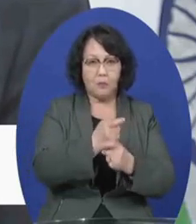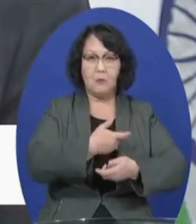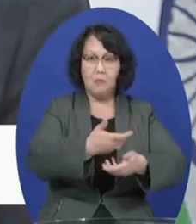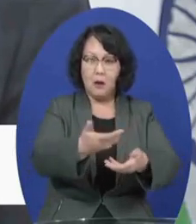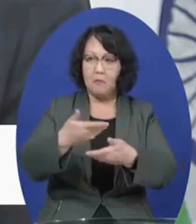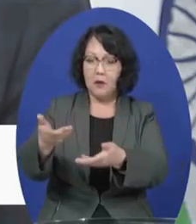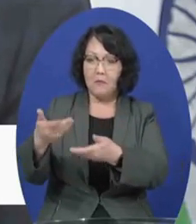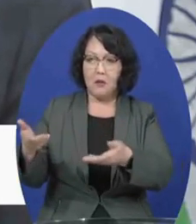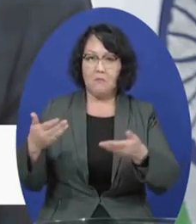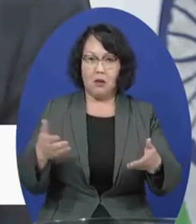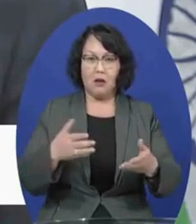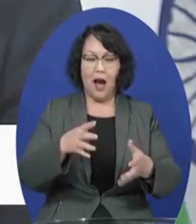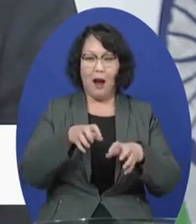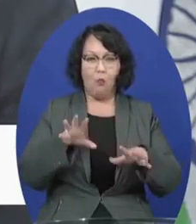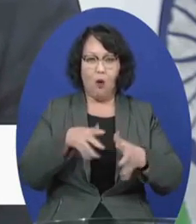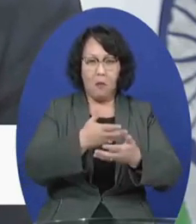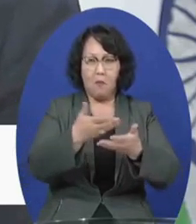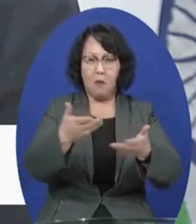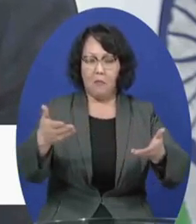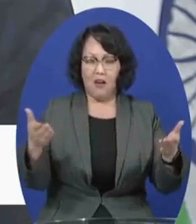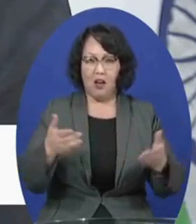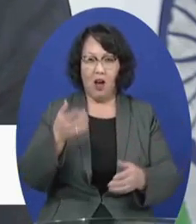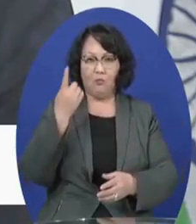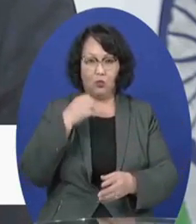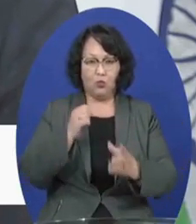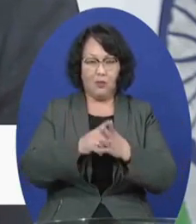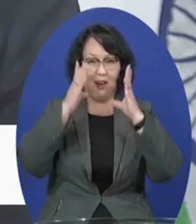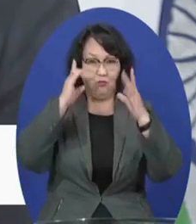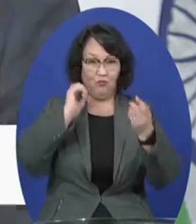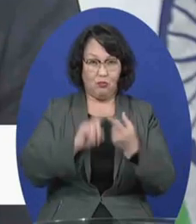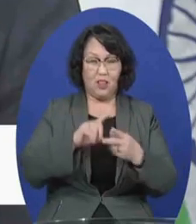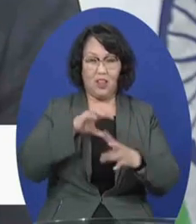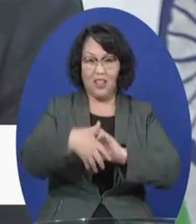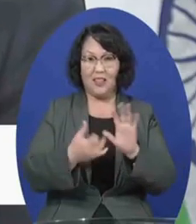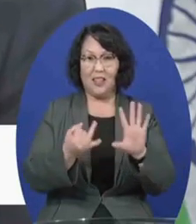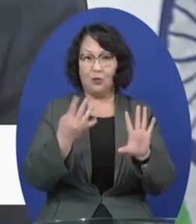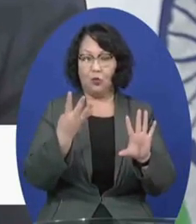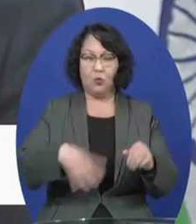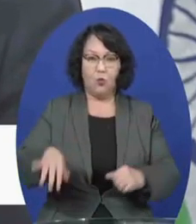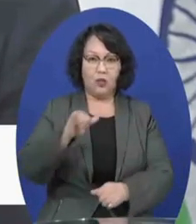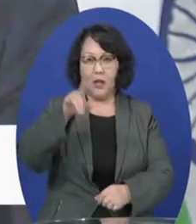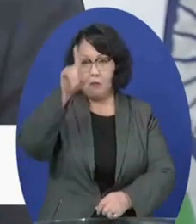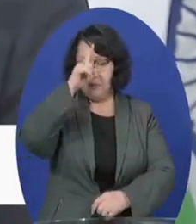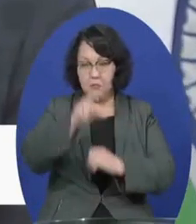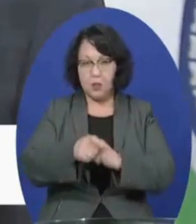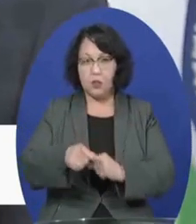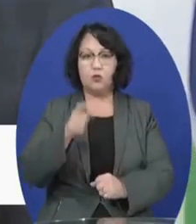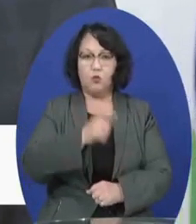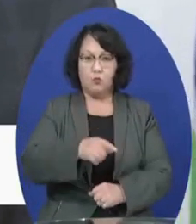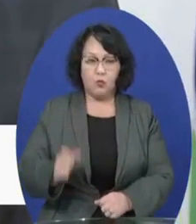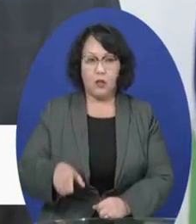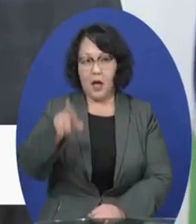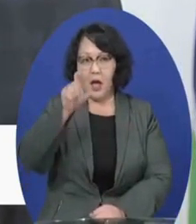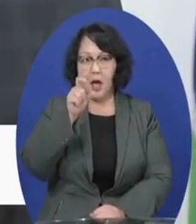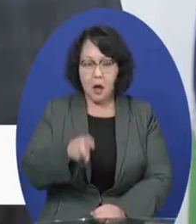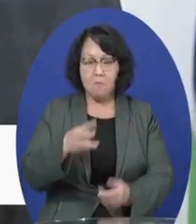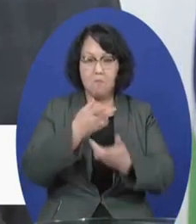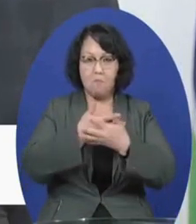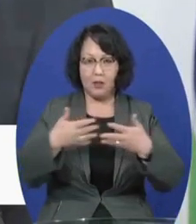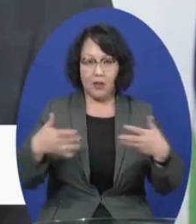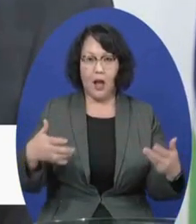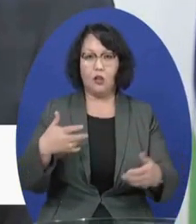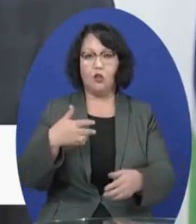хүнд хэцүү цаг үед манай дэлхийн 74 гаруй улс оронд эмнэлгийн мэрэгжилтнүүд ийм тоног төхөөрөмж болон ковидын